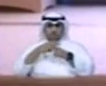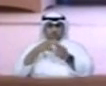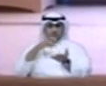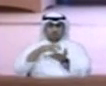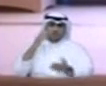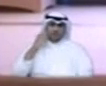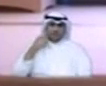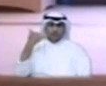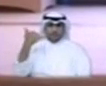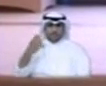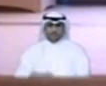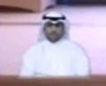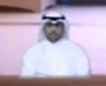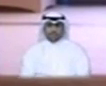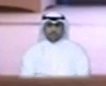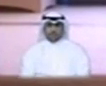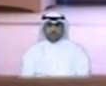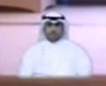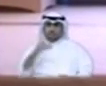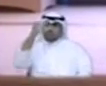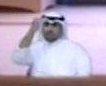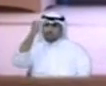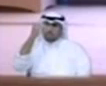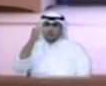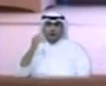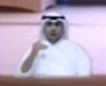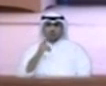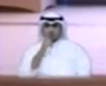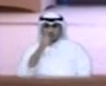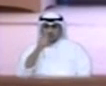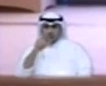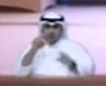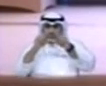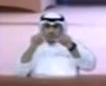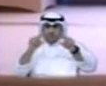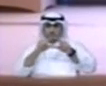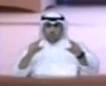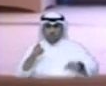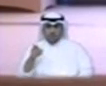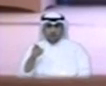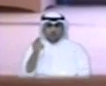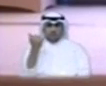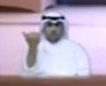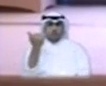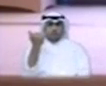العربي، والمحاور التي طرحت في هذا المؤتمر هي محاور جد هامة،